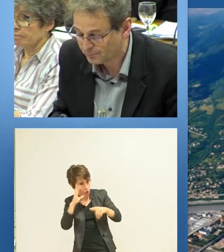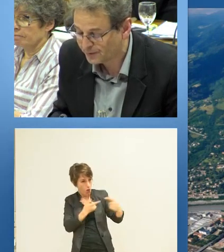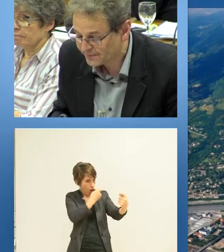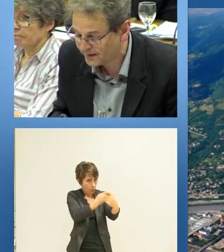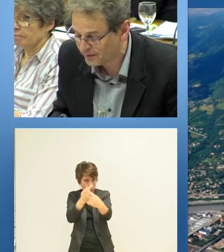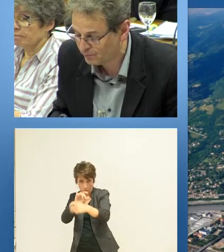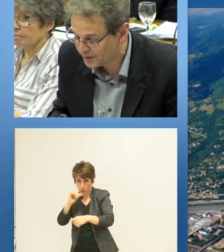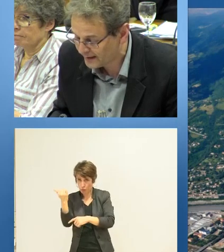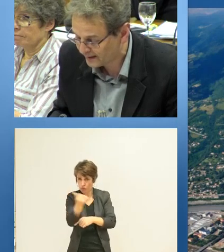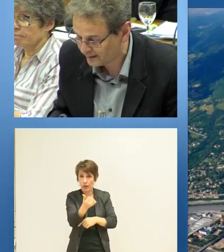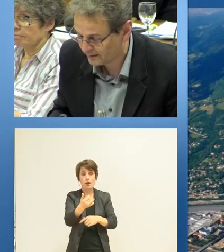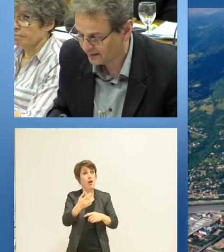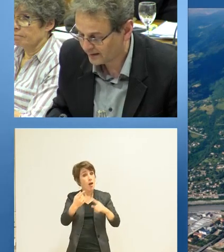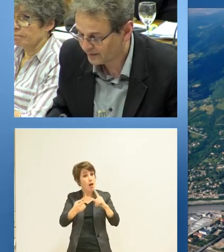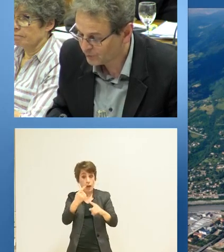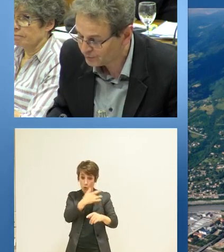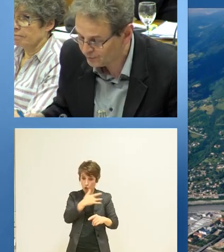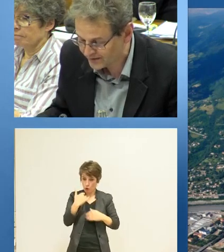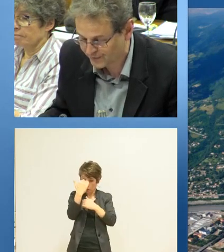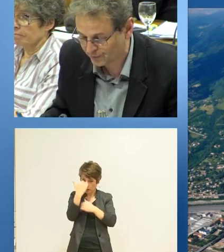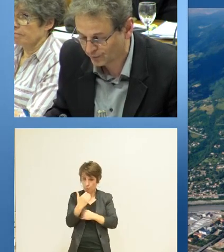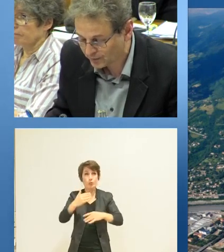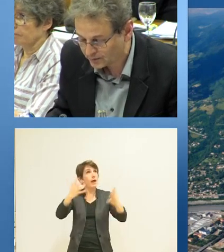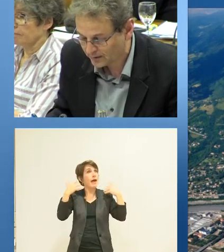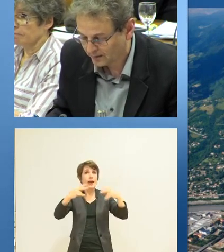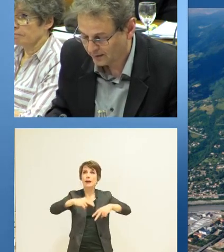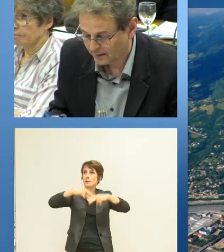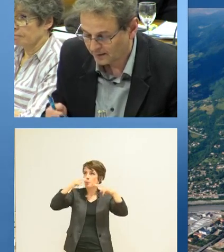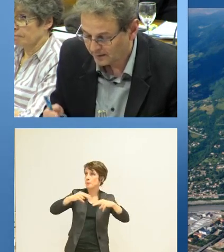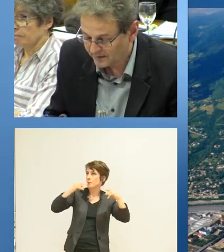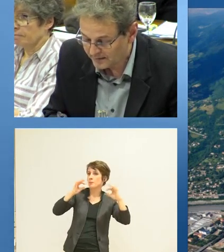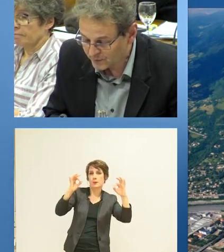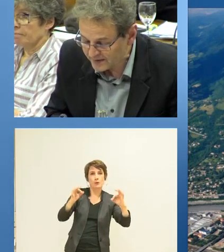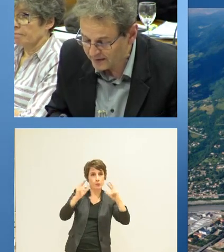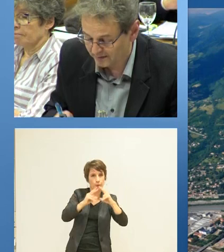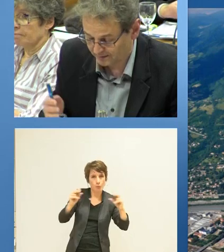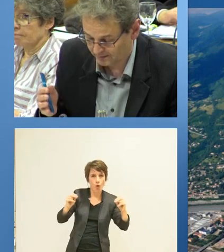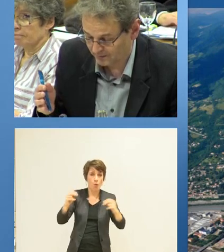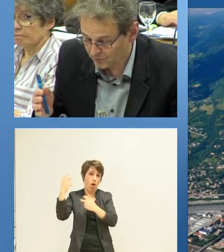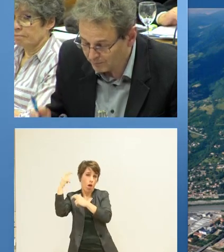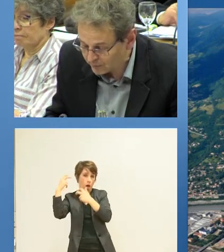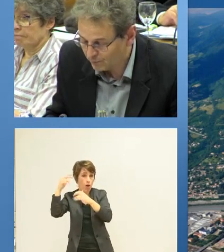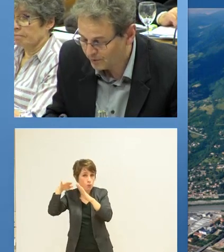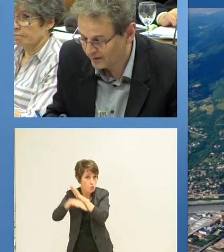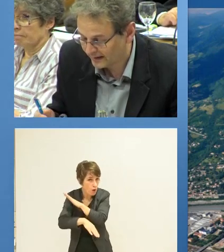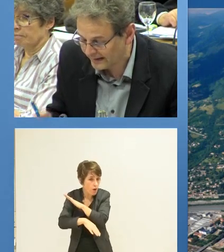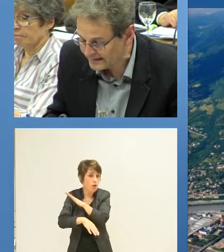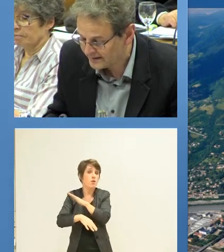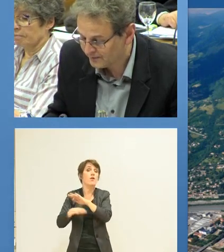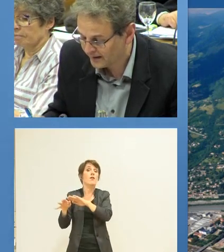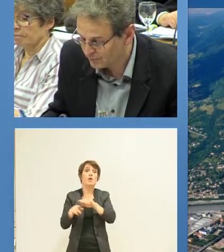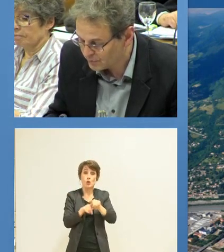pour respirer du bon-air avec moins de nuisances sonores c'était aussi une métropole